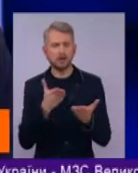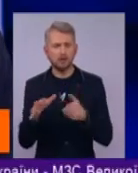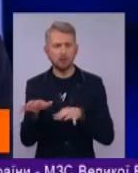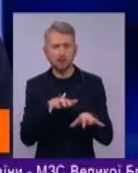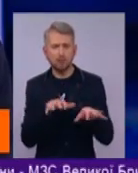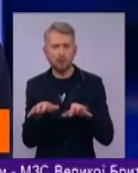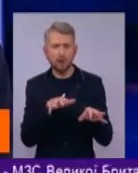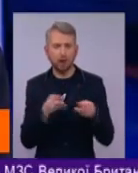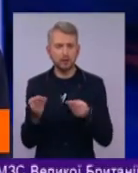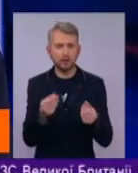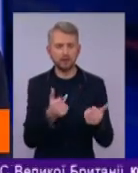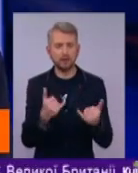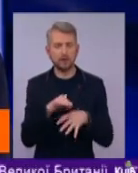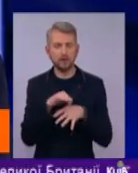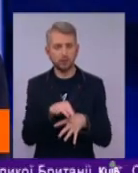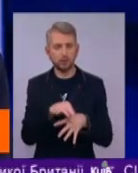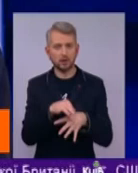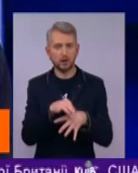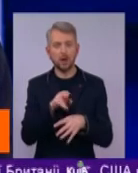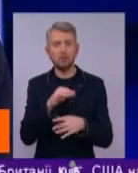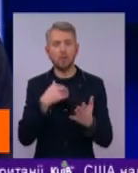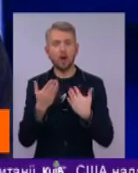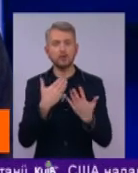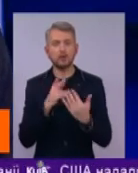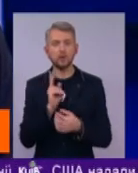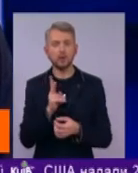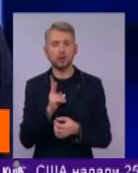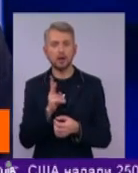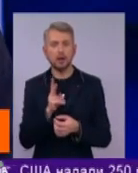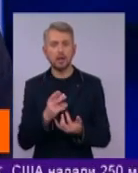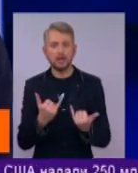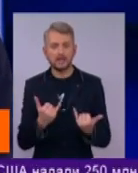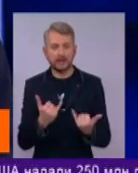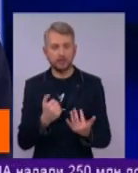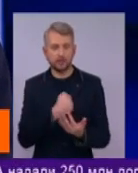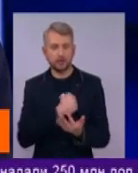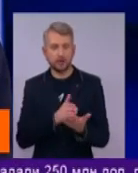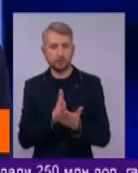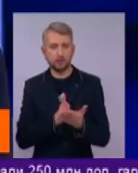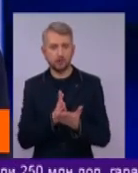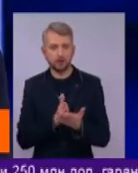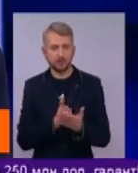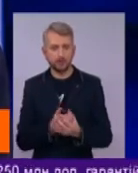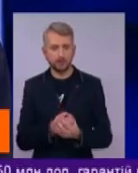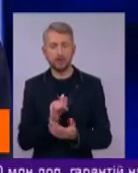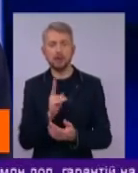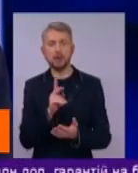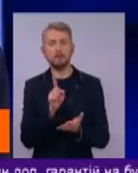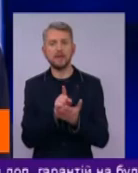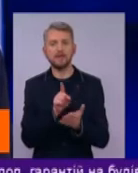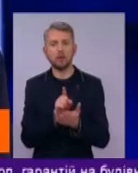сейчас ведутся по отношению к действующим военнослужащим и к